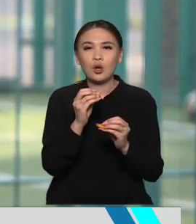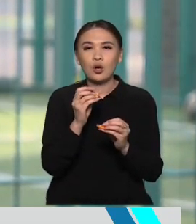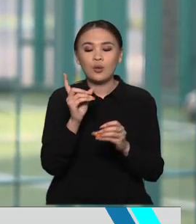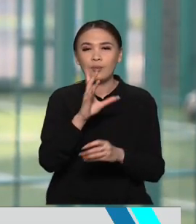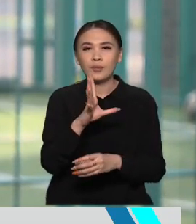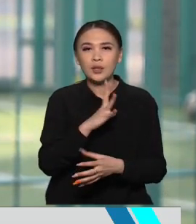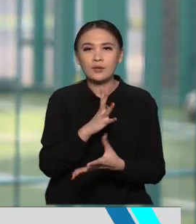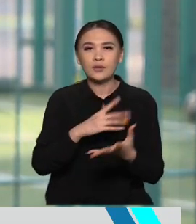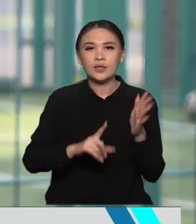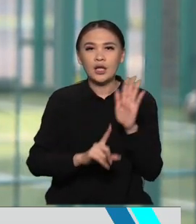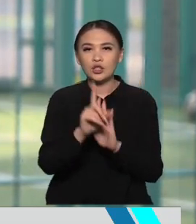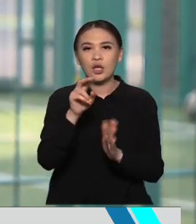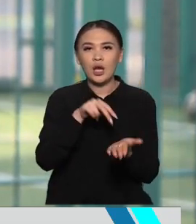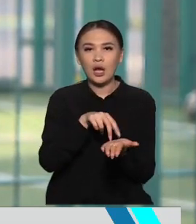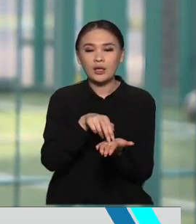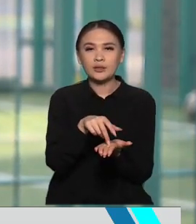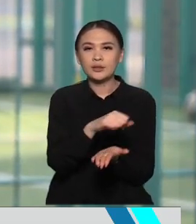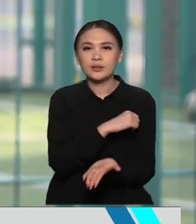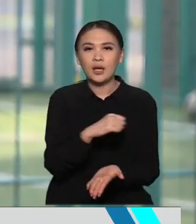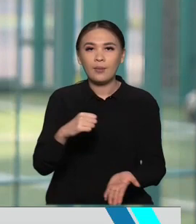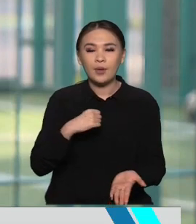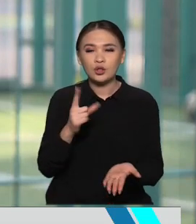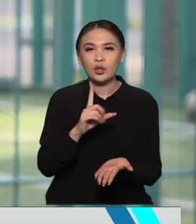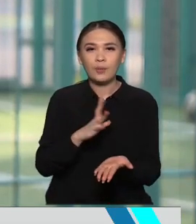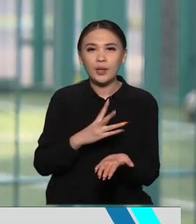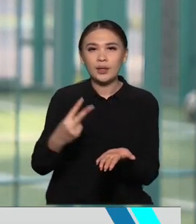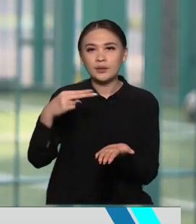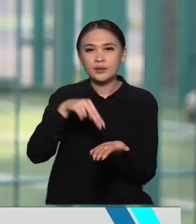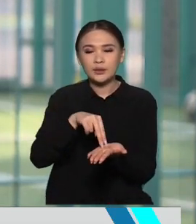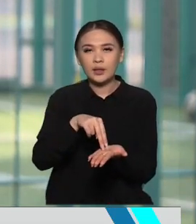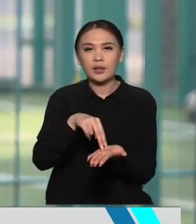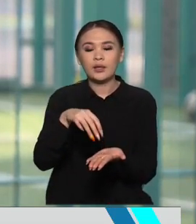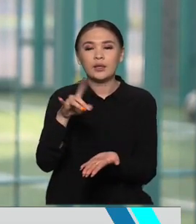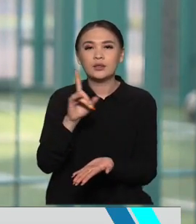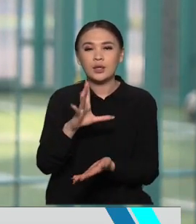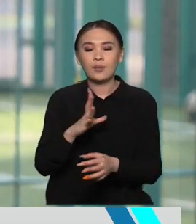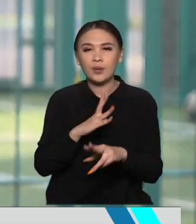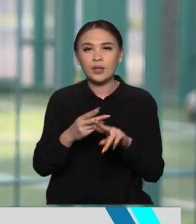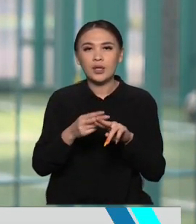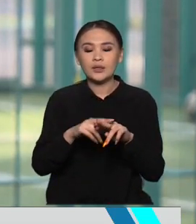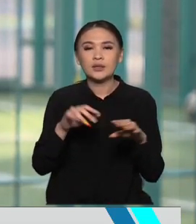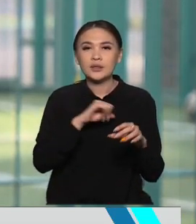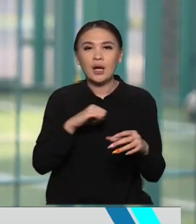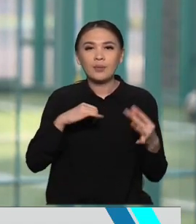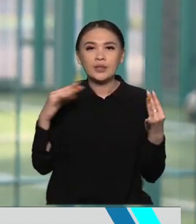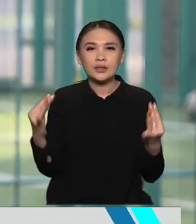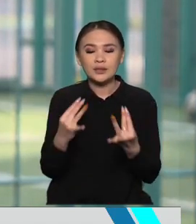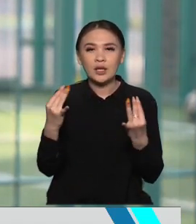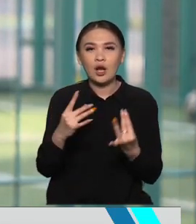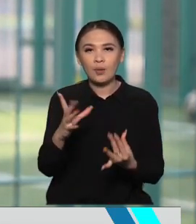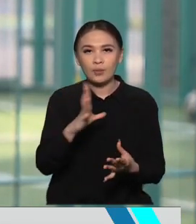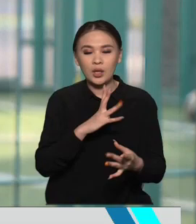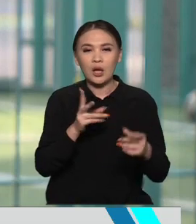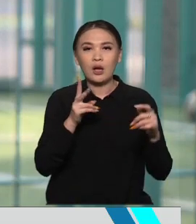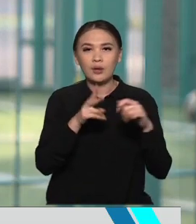она начала ходить самостоятельно. То есть она вставала на ножки, держалась за опору, но сама она не ходила. И самое интересное, мы провели этот